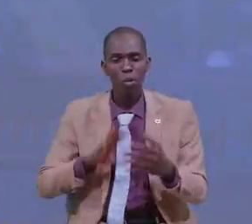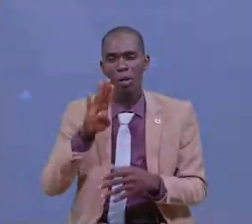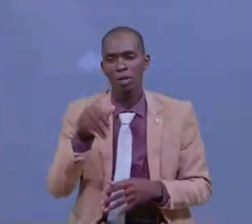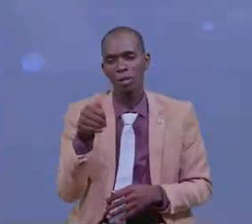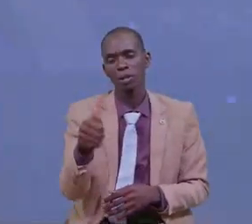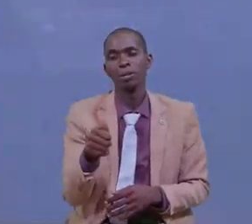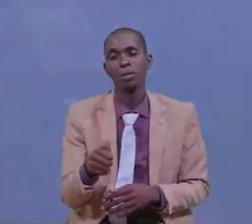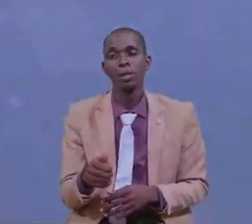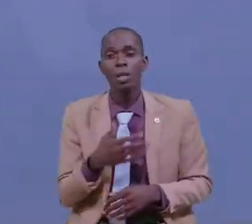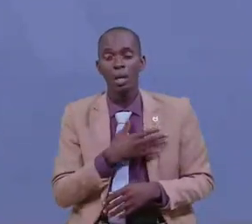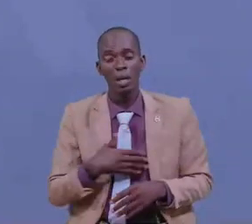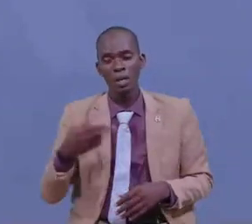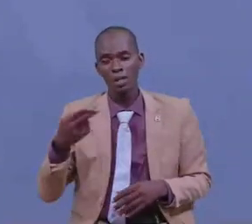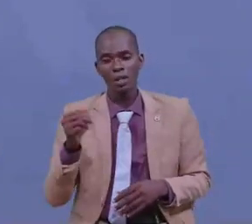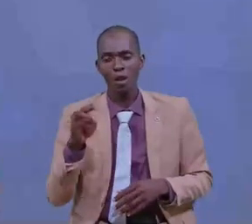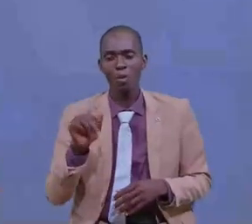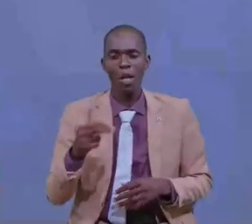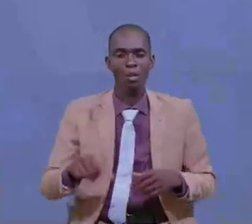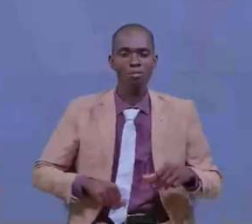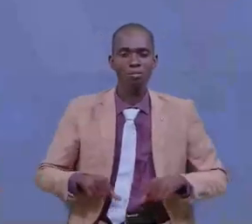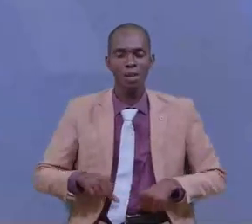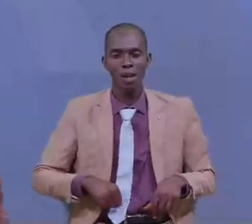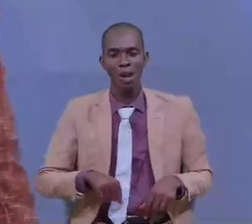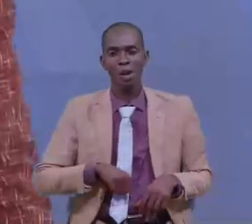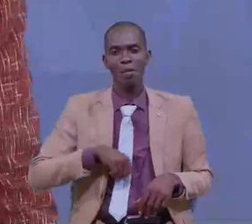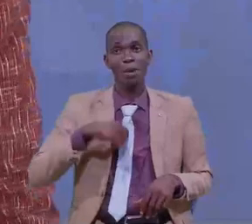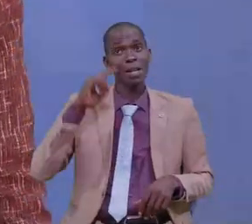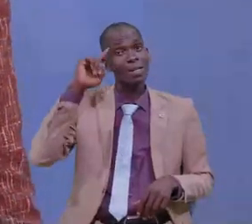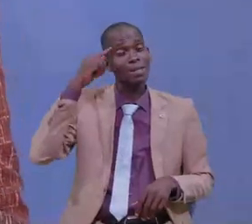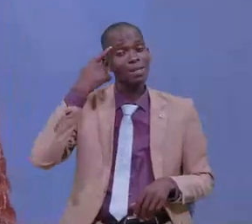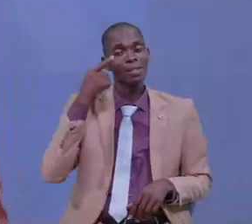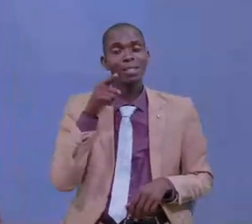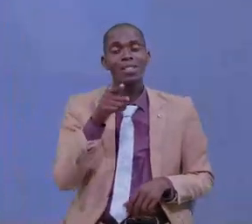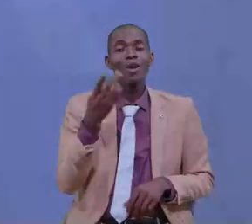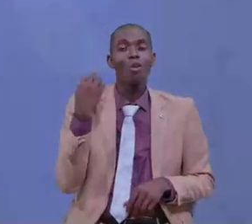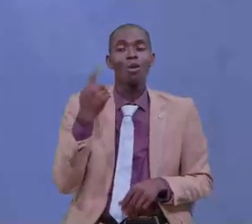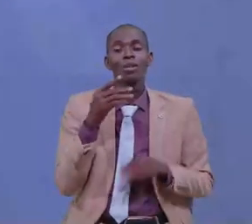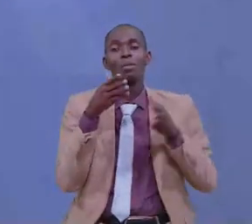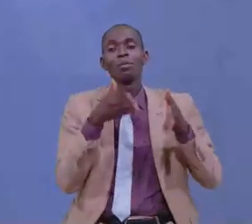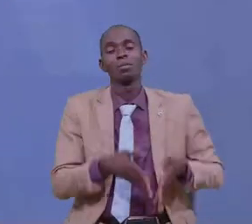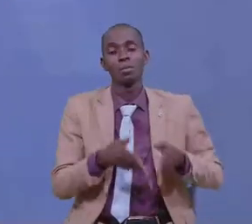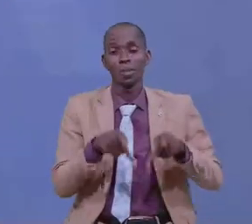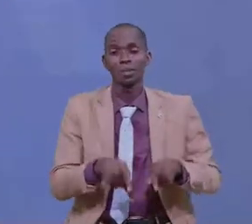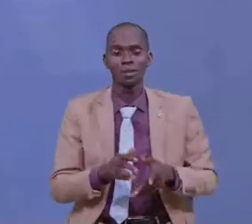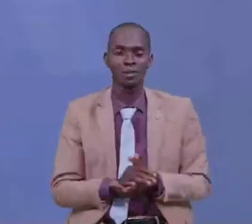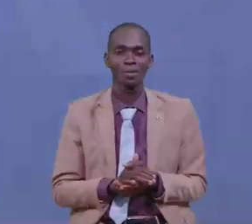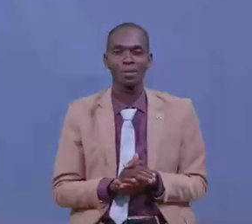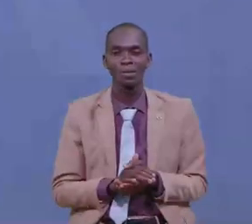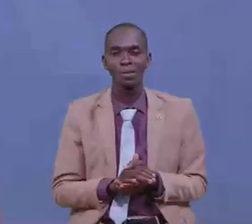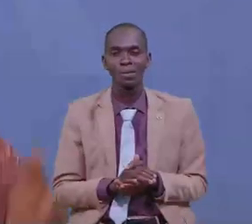Aman a dit, l'homme que tu veux honorer, il pensait que c'est de lui on parlait.